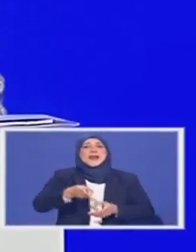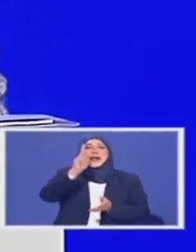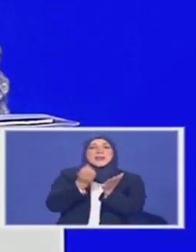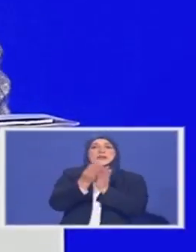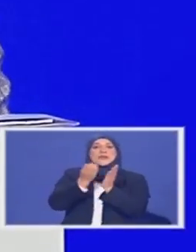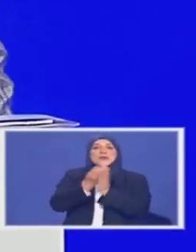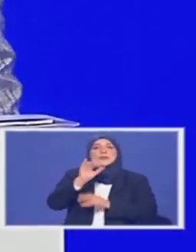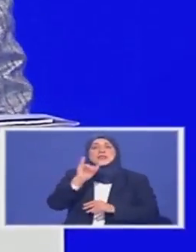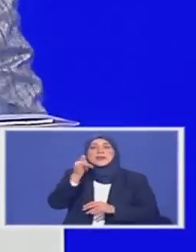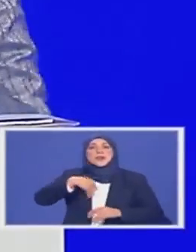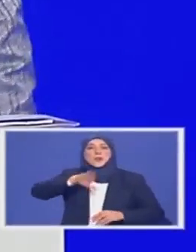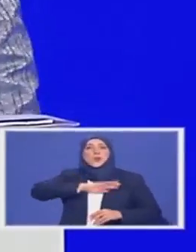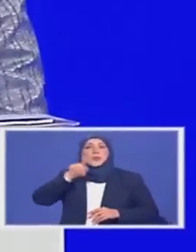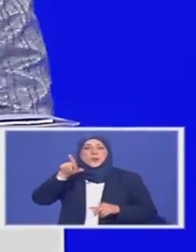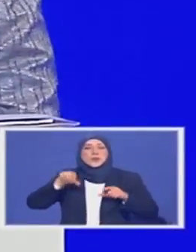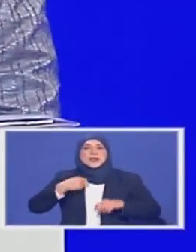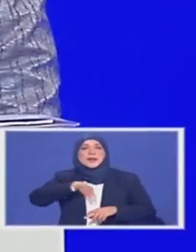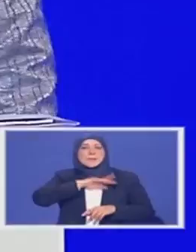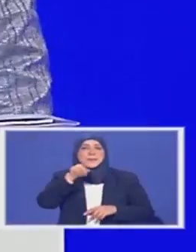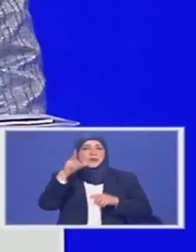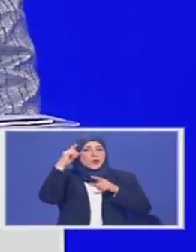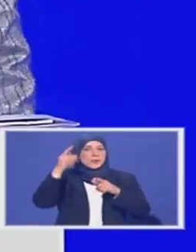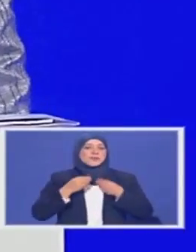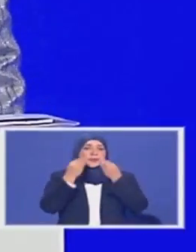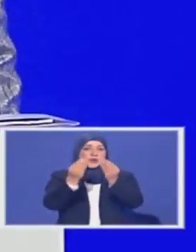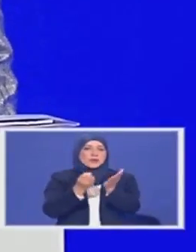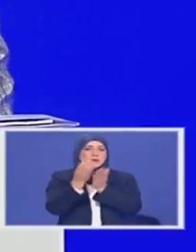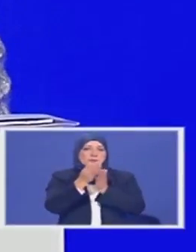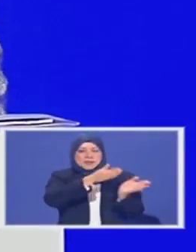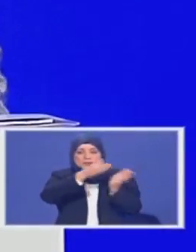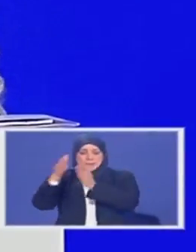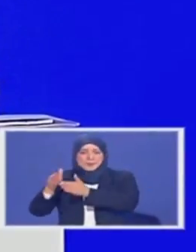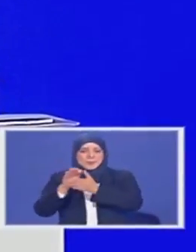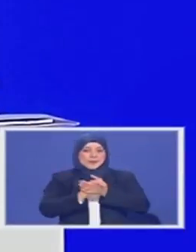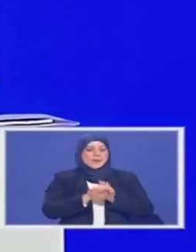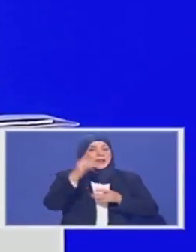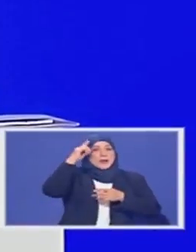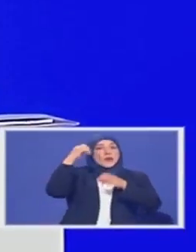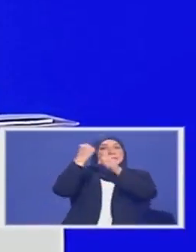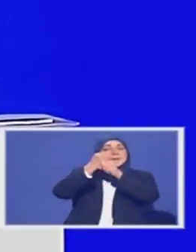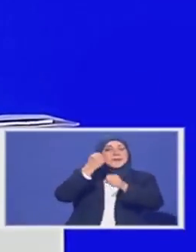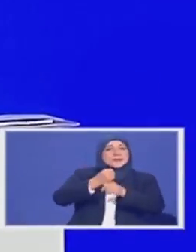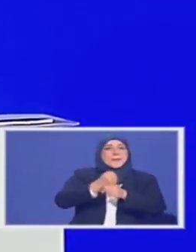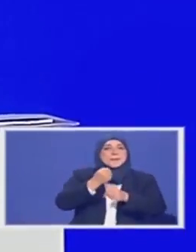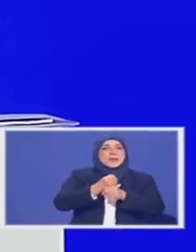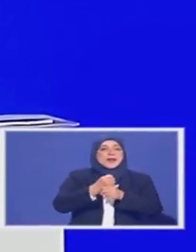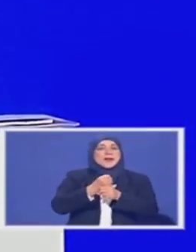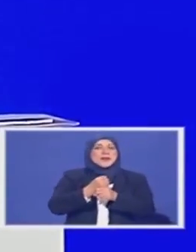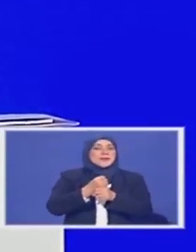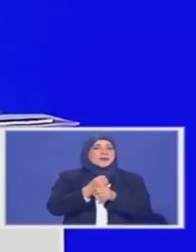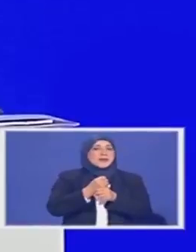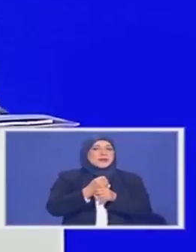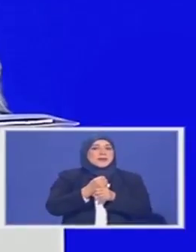محاولة التصريح. بالنسبة للمهن كما قلنا ثم مش